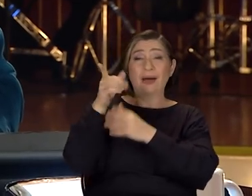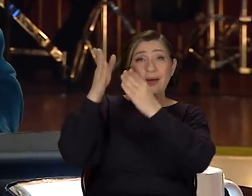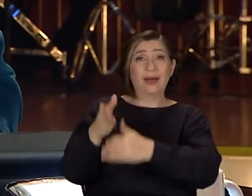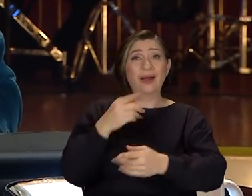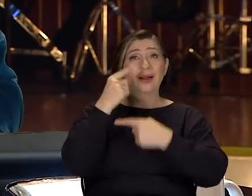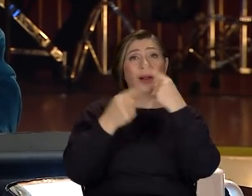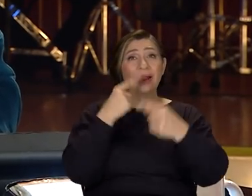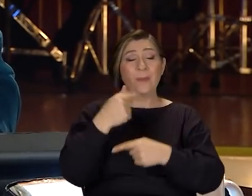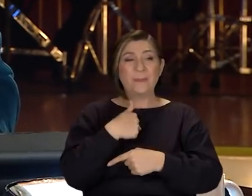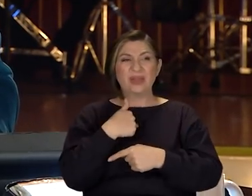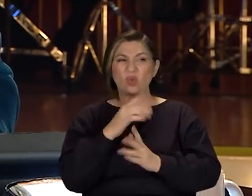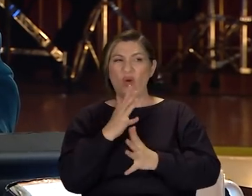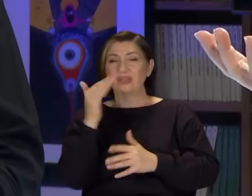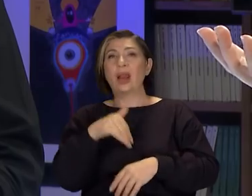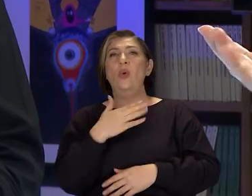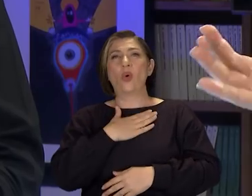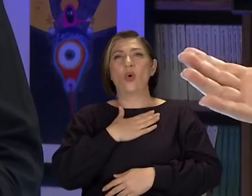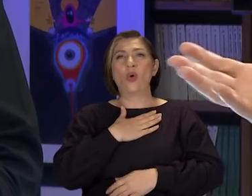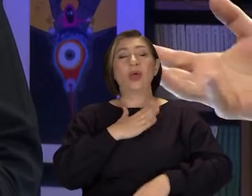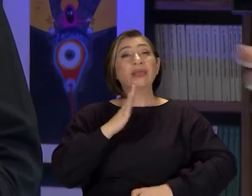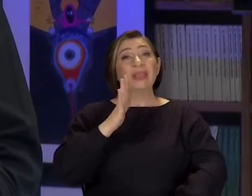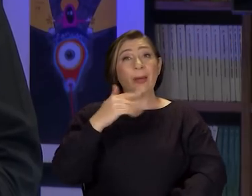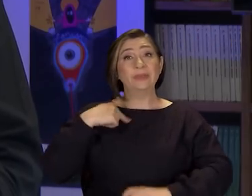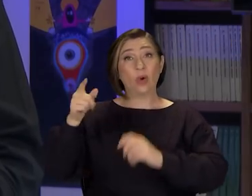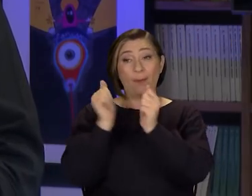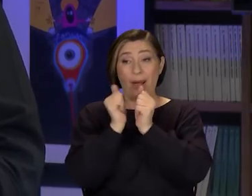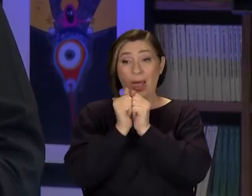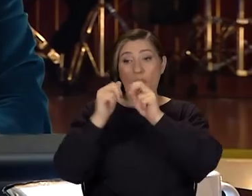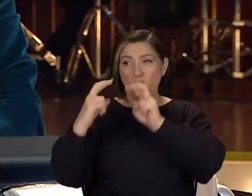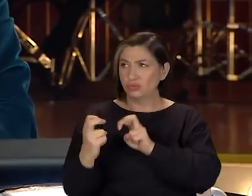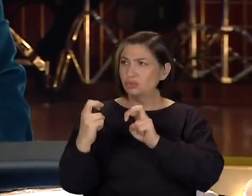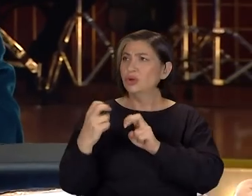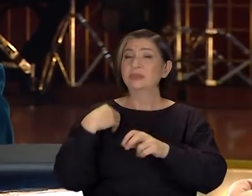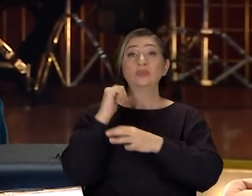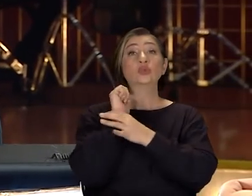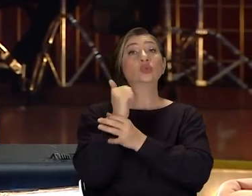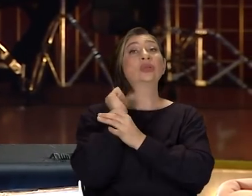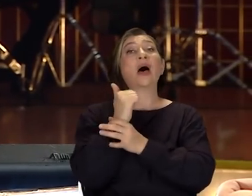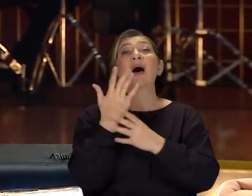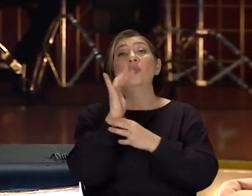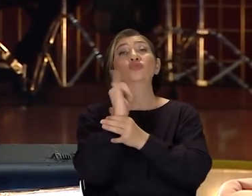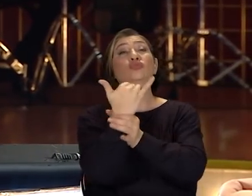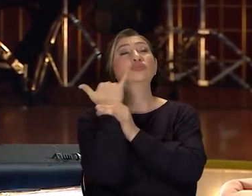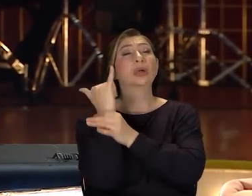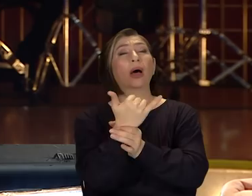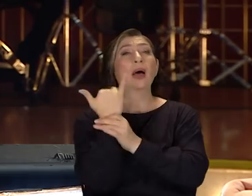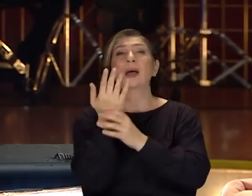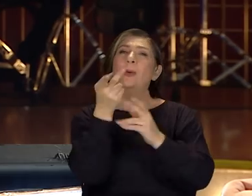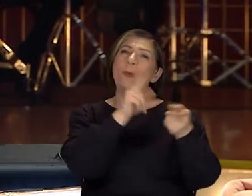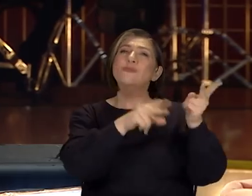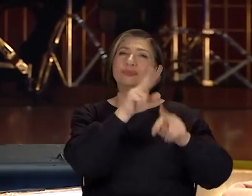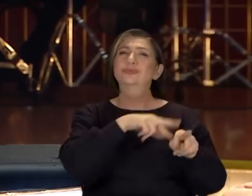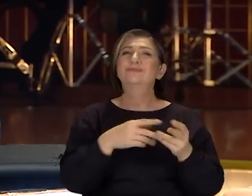ilgili konuşunca bana da garip geliyor. Çünkü biz onlarla oturduğumuz zaman bizim ustalar da artık